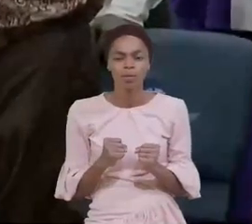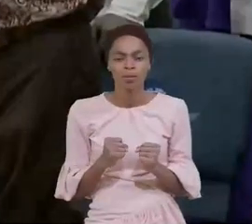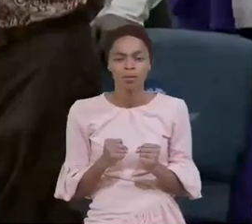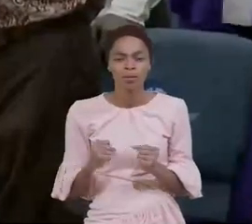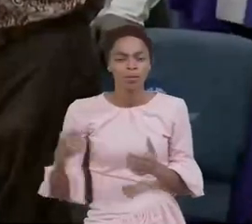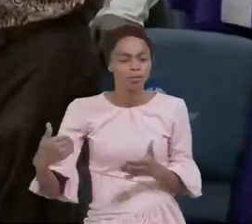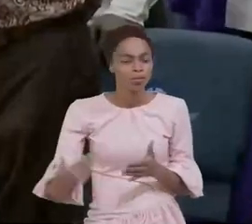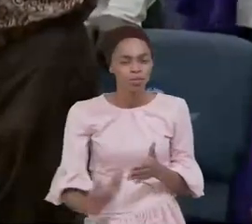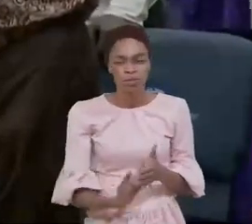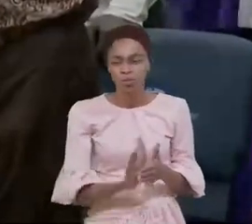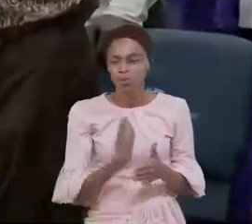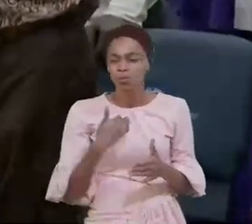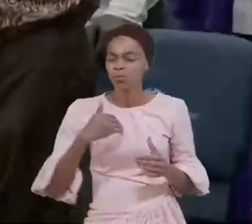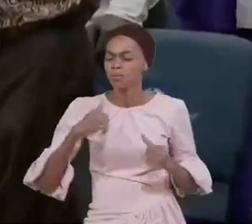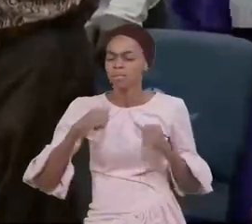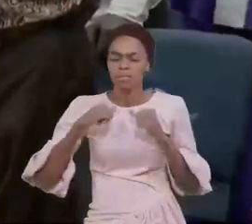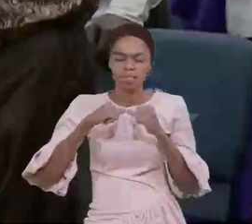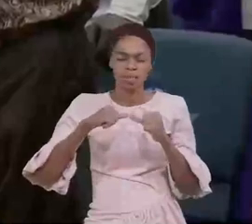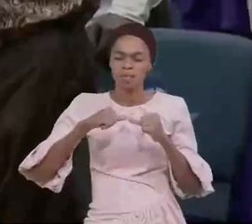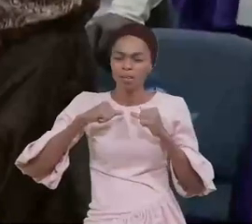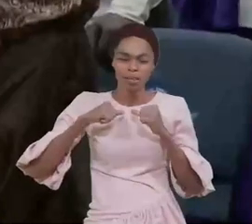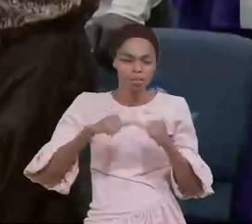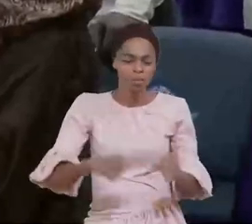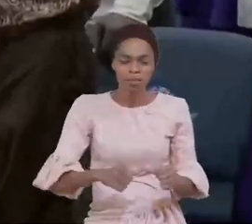une nouvelle fermeté.